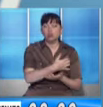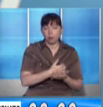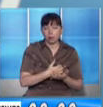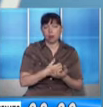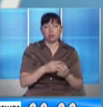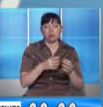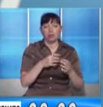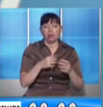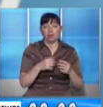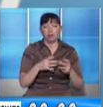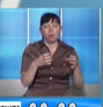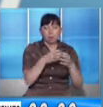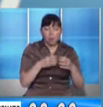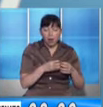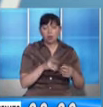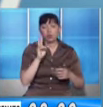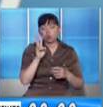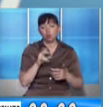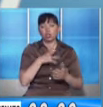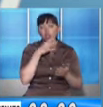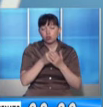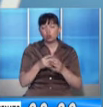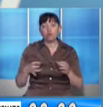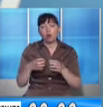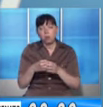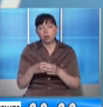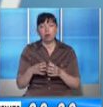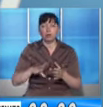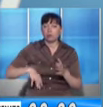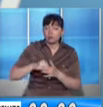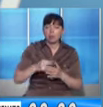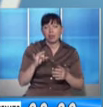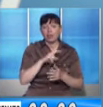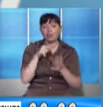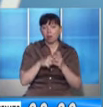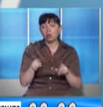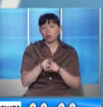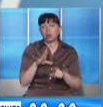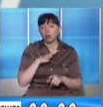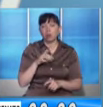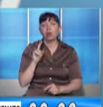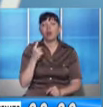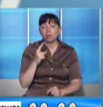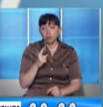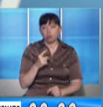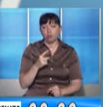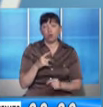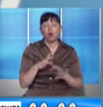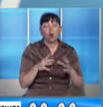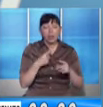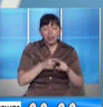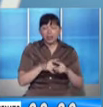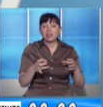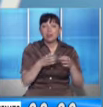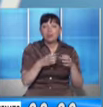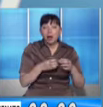câteva formațiuni, alții candidează pe cont propriu și întrebarea era totuși de ce forțele unioniste